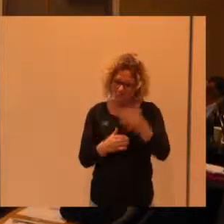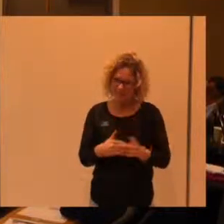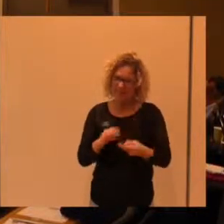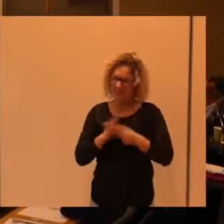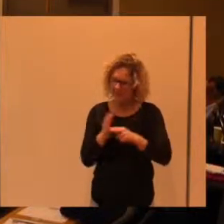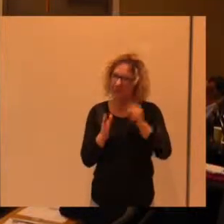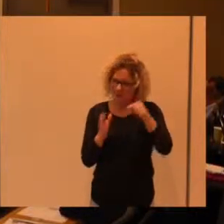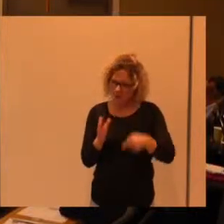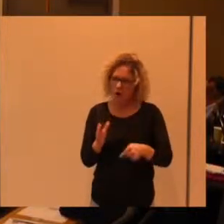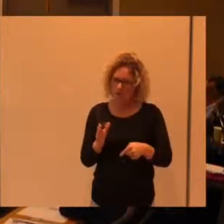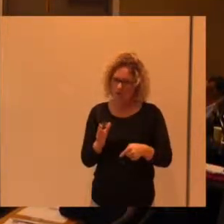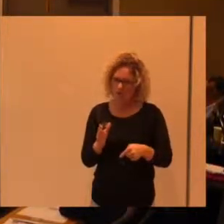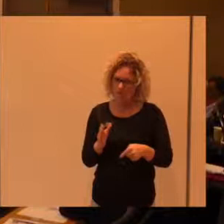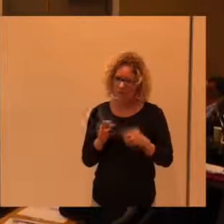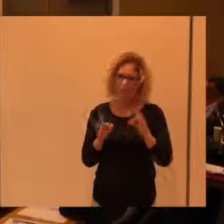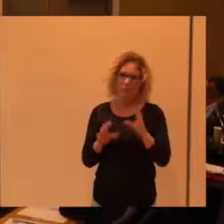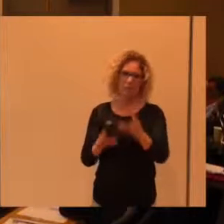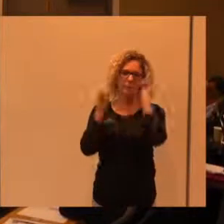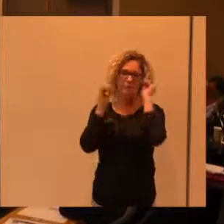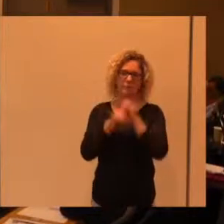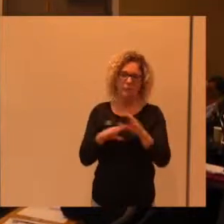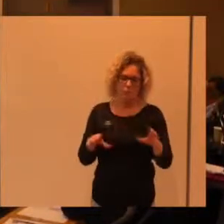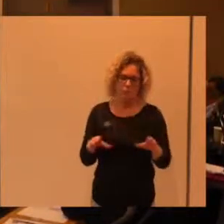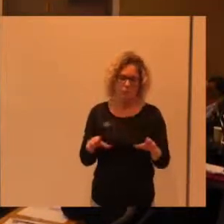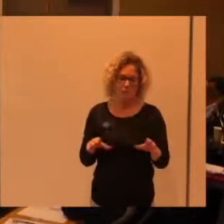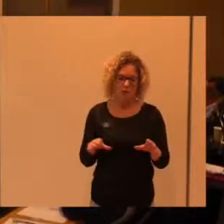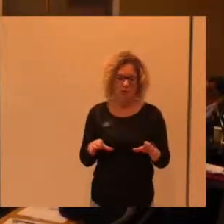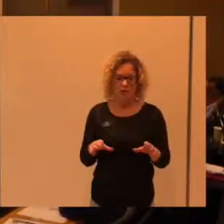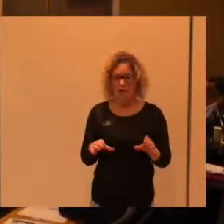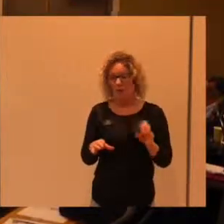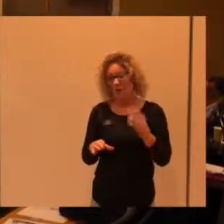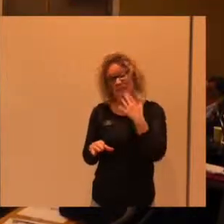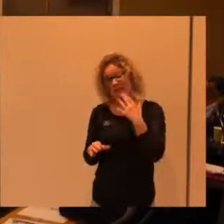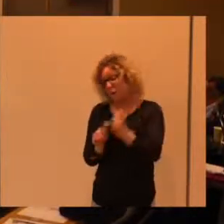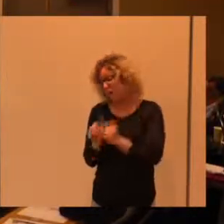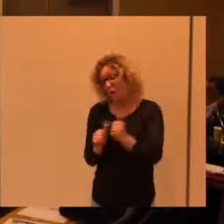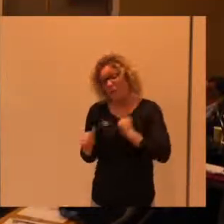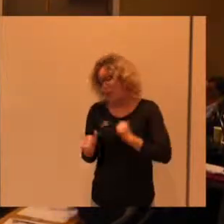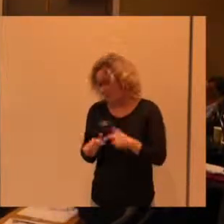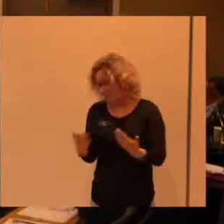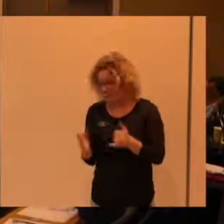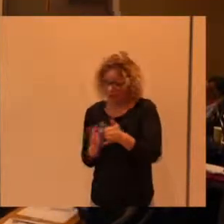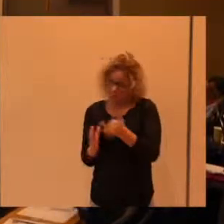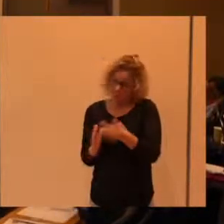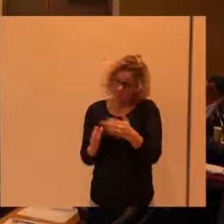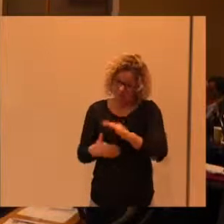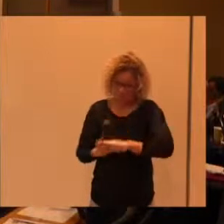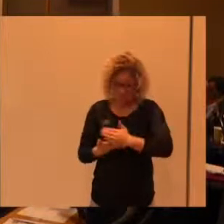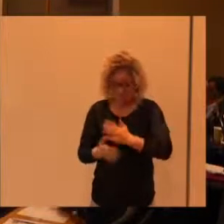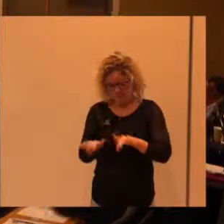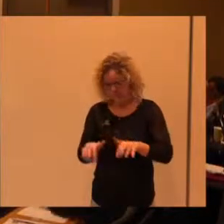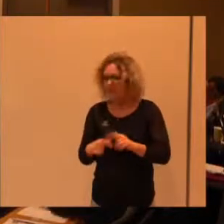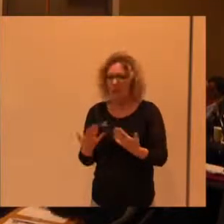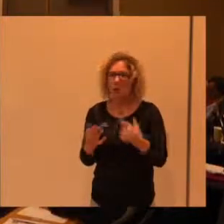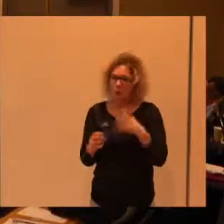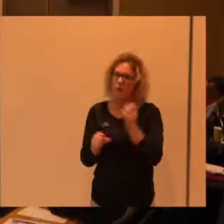krav där finns det. Det är möjligt att uppfatta. Med min, vad det nu är för apparat som jag använder, så ska jag kunna